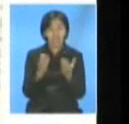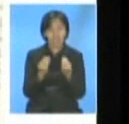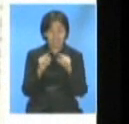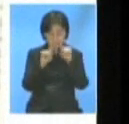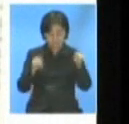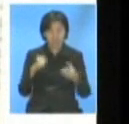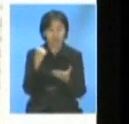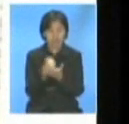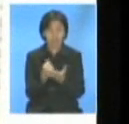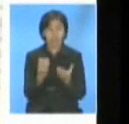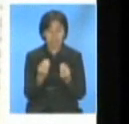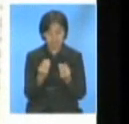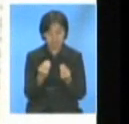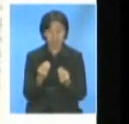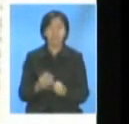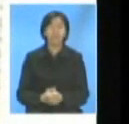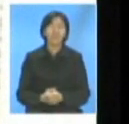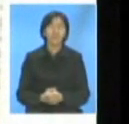ป็นเอกสารที่ดิน